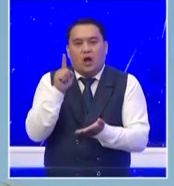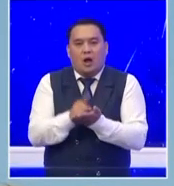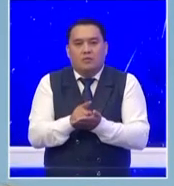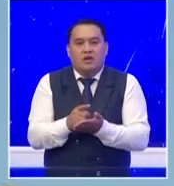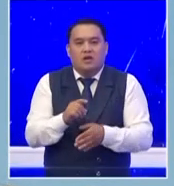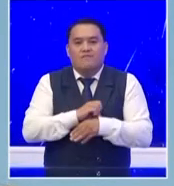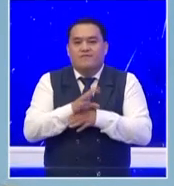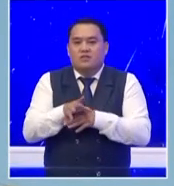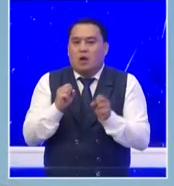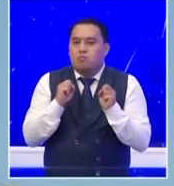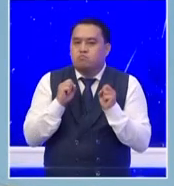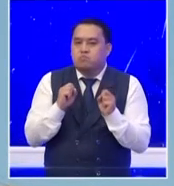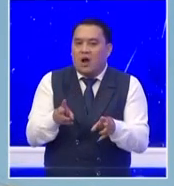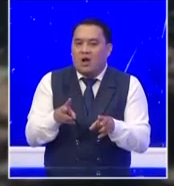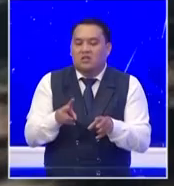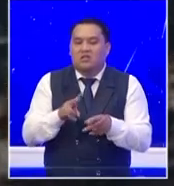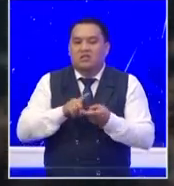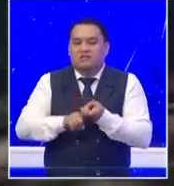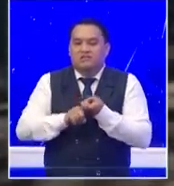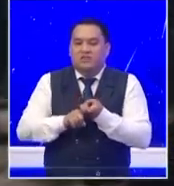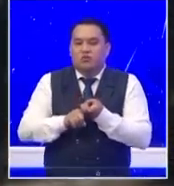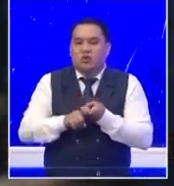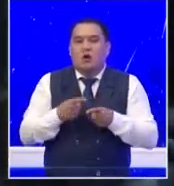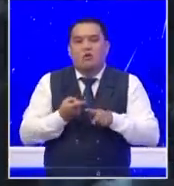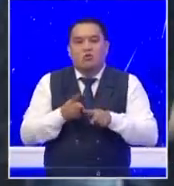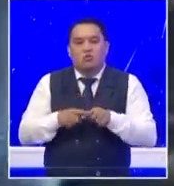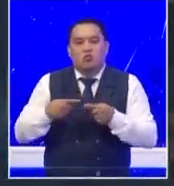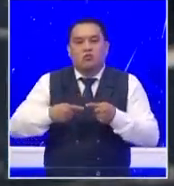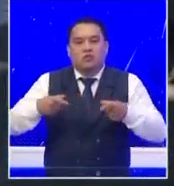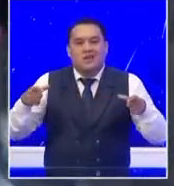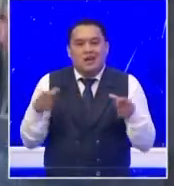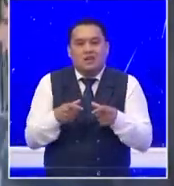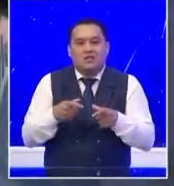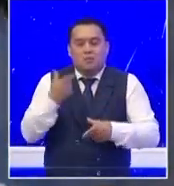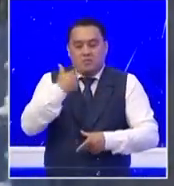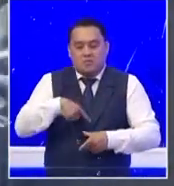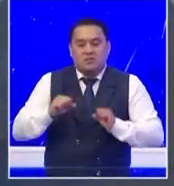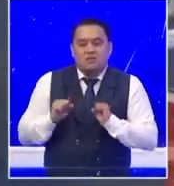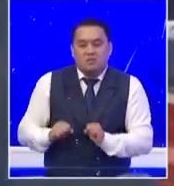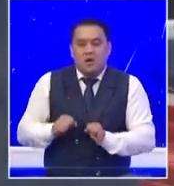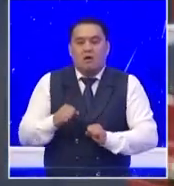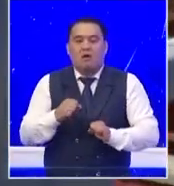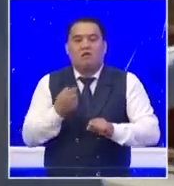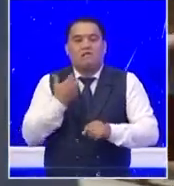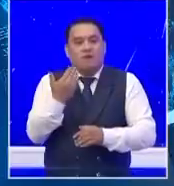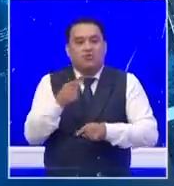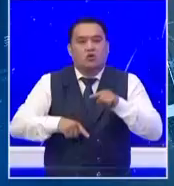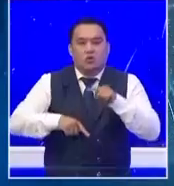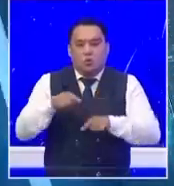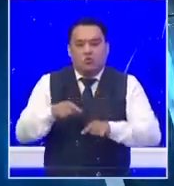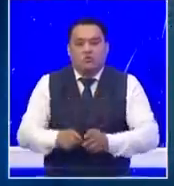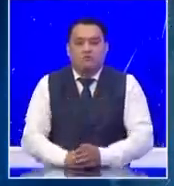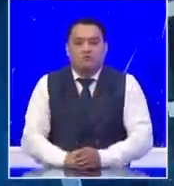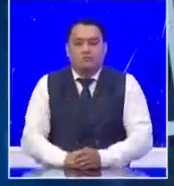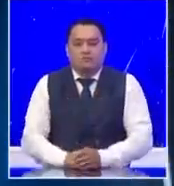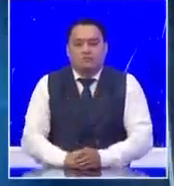самое страшное, что случалось с человечеством за последние годы. Соблюдая карантинные меры, вы обезопасите не только себя, но и ваших близких. Дамир